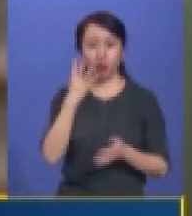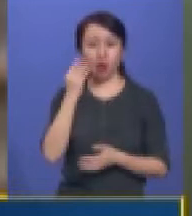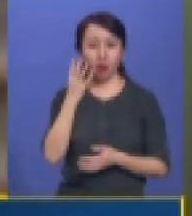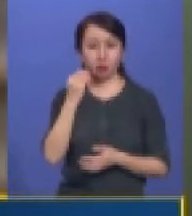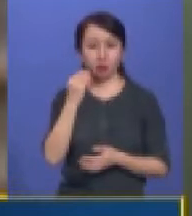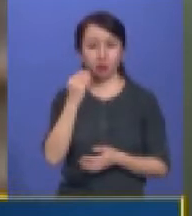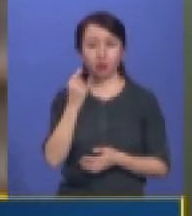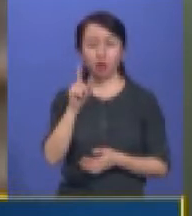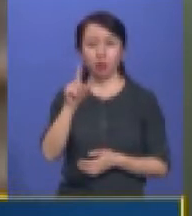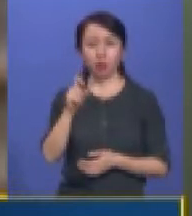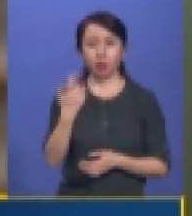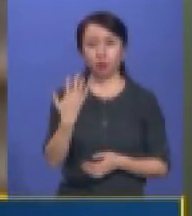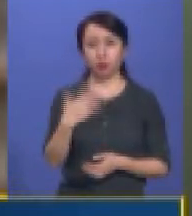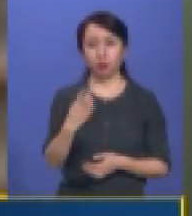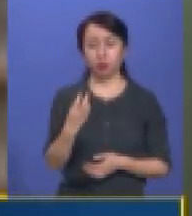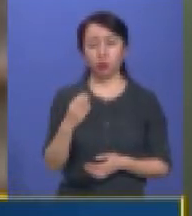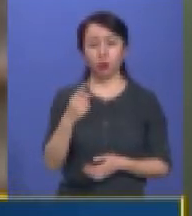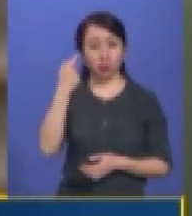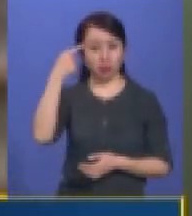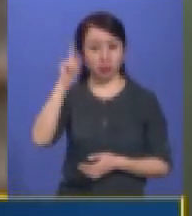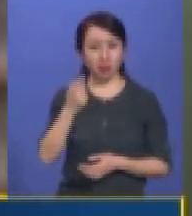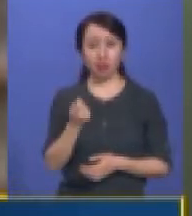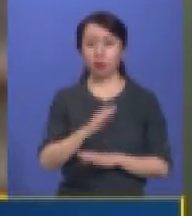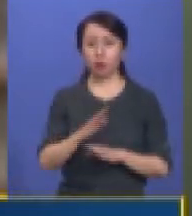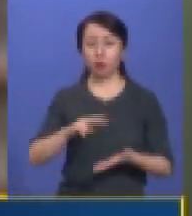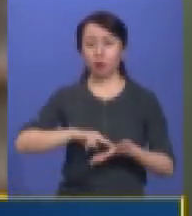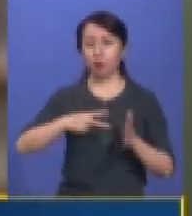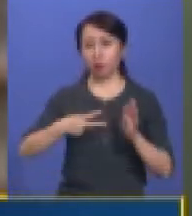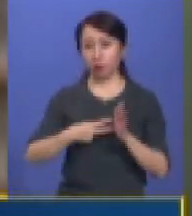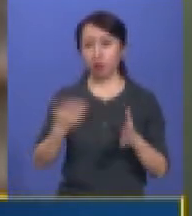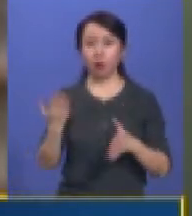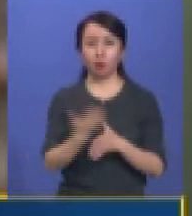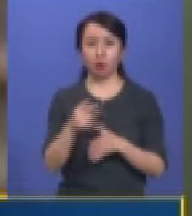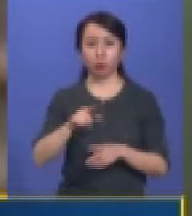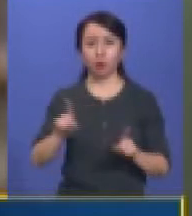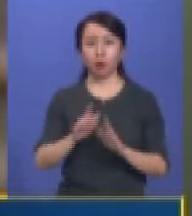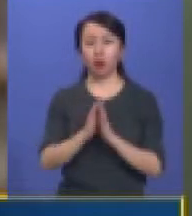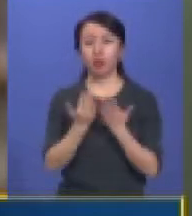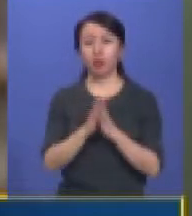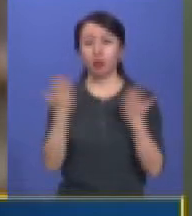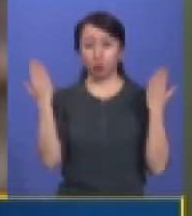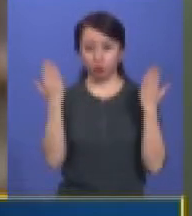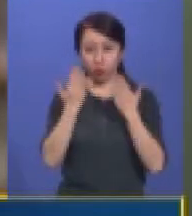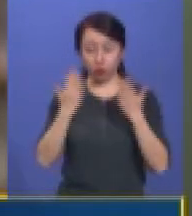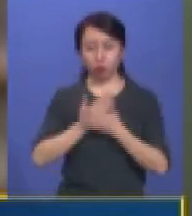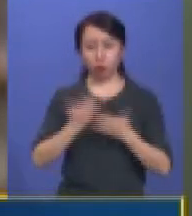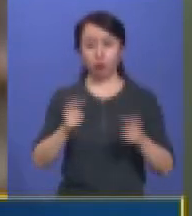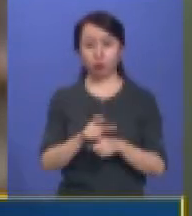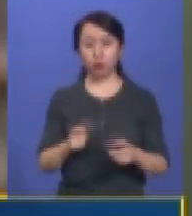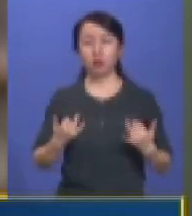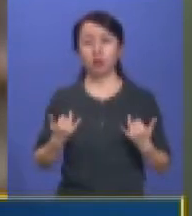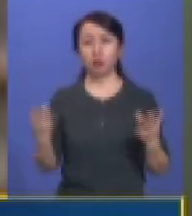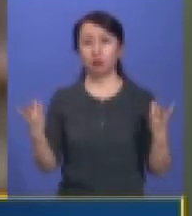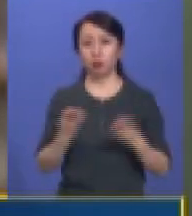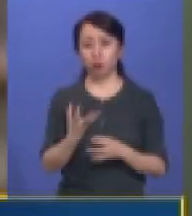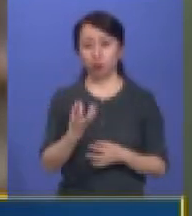Тираж небольшой, 150 штук. О ней знали немногие. У нас в планах посодействовать тому, чтобы эту книгу прочитали больше людей. А для этого нужно выпустить